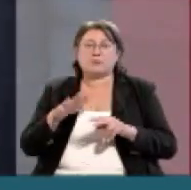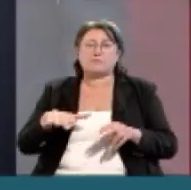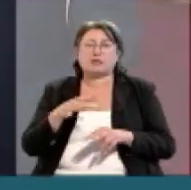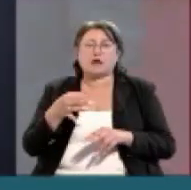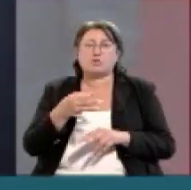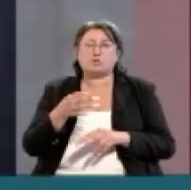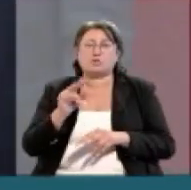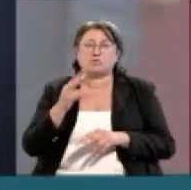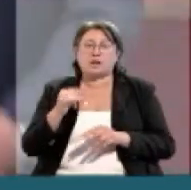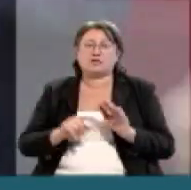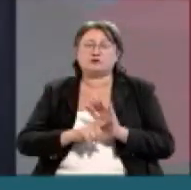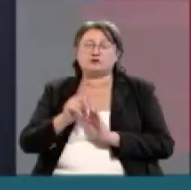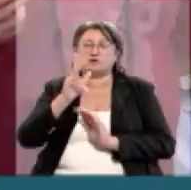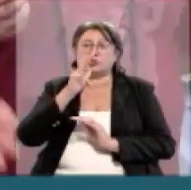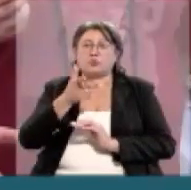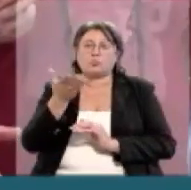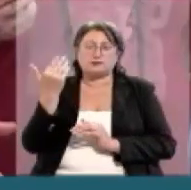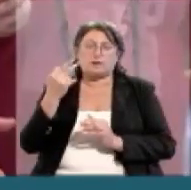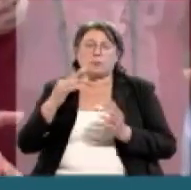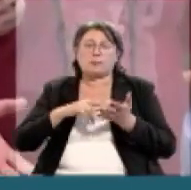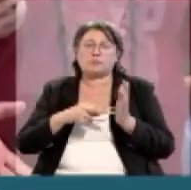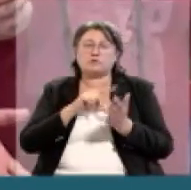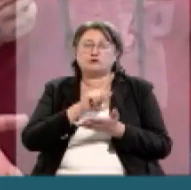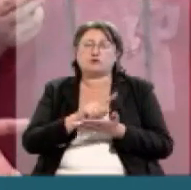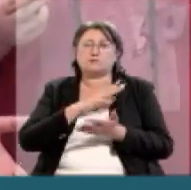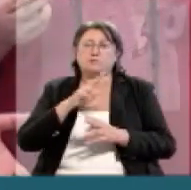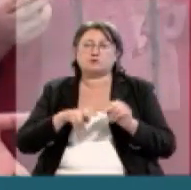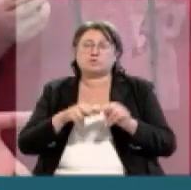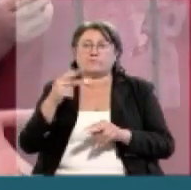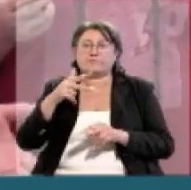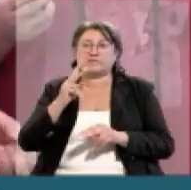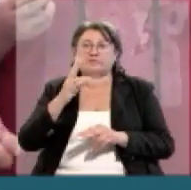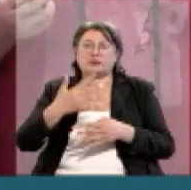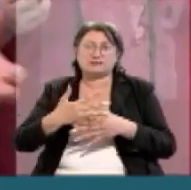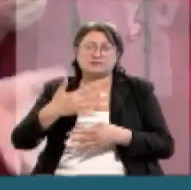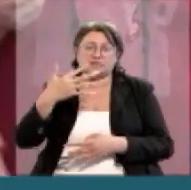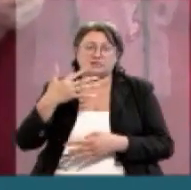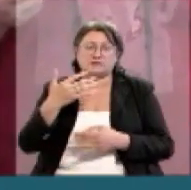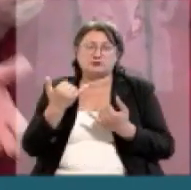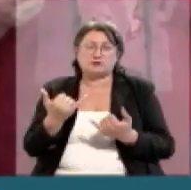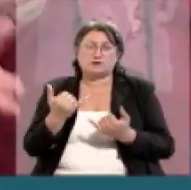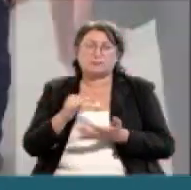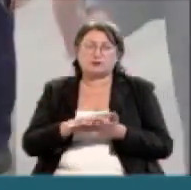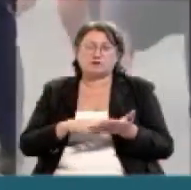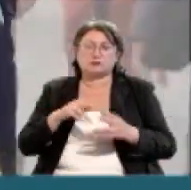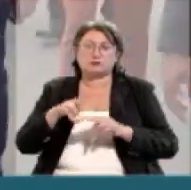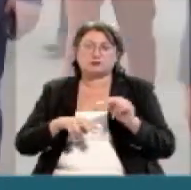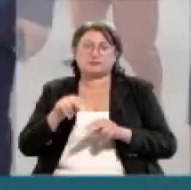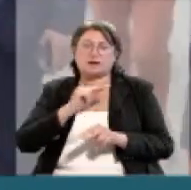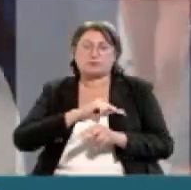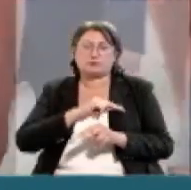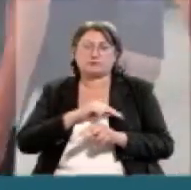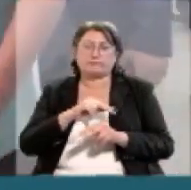шағын ауданының құрылысы осыдан 3 жыл бұрын басталған болатын. Жоспар бойынша 30 көп қабатты тұрғын үй бой көтеруі тиіс. Қазір